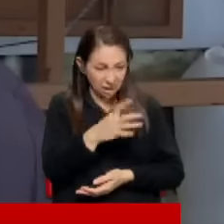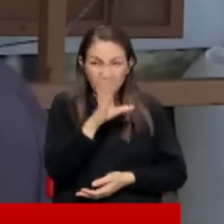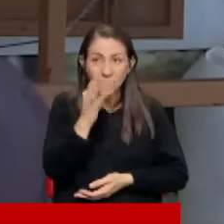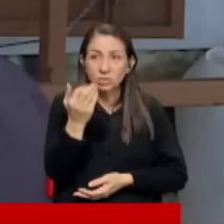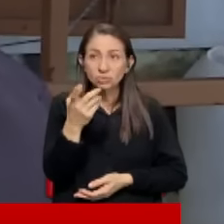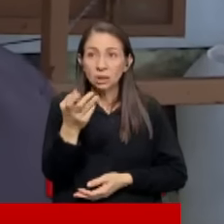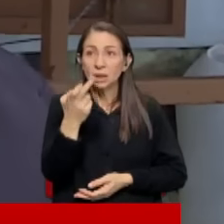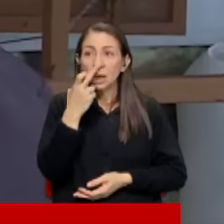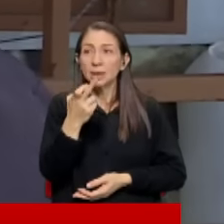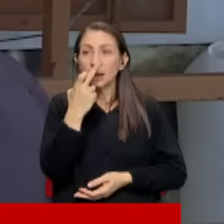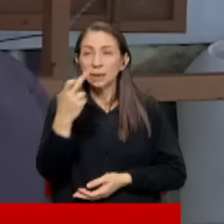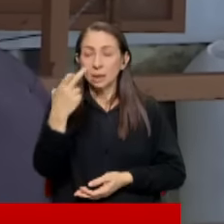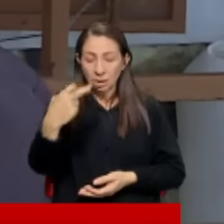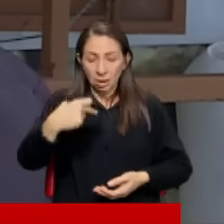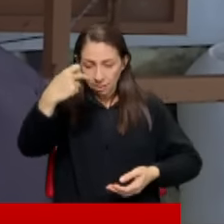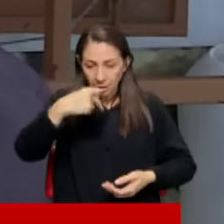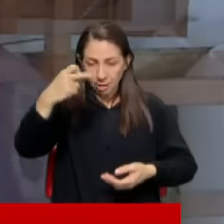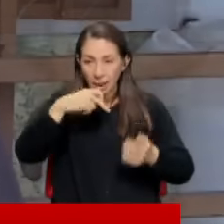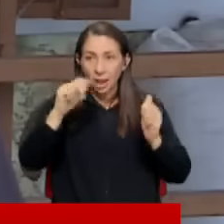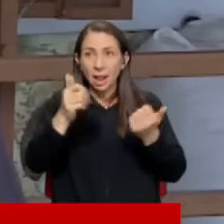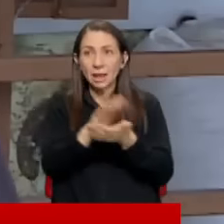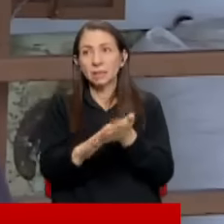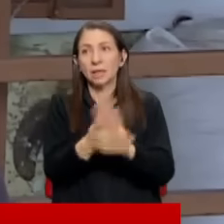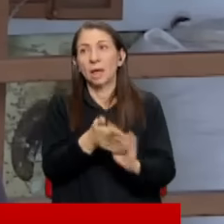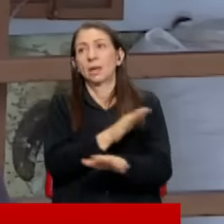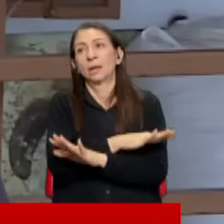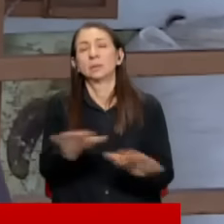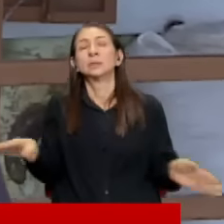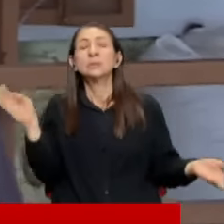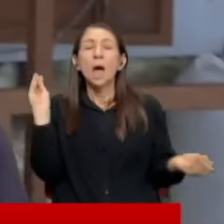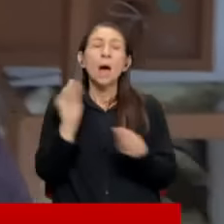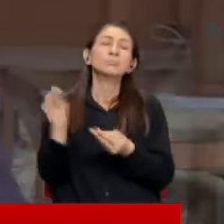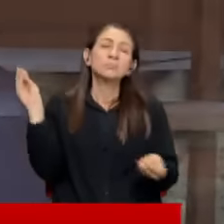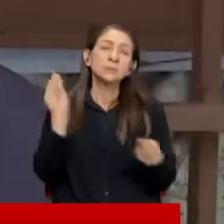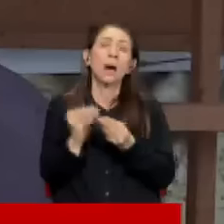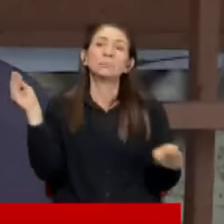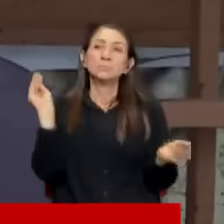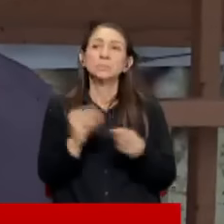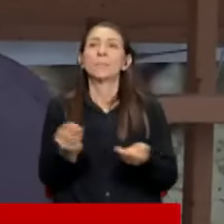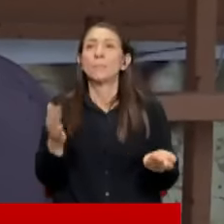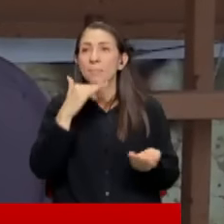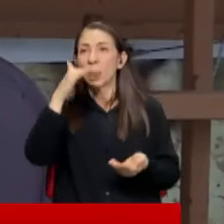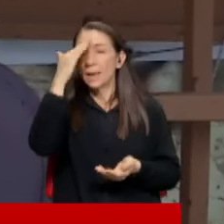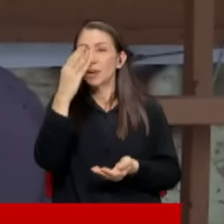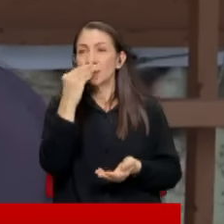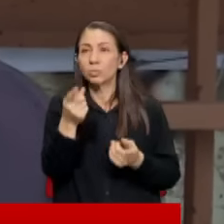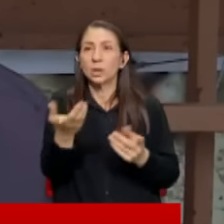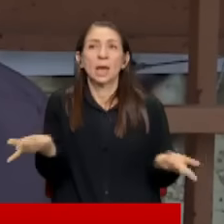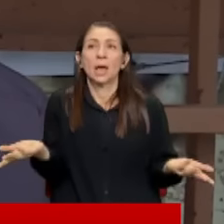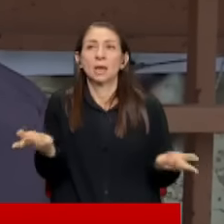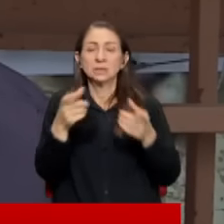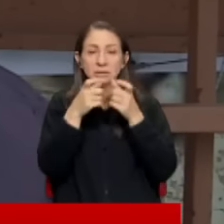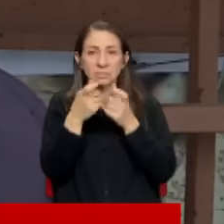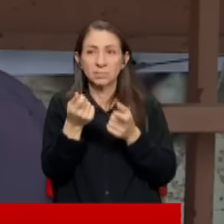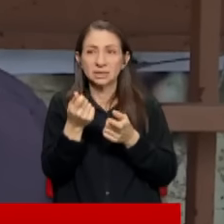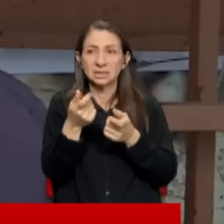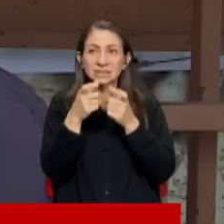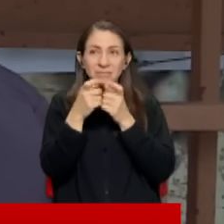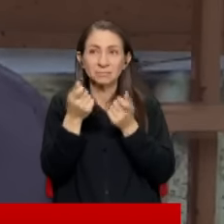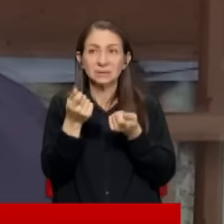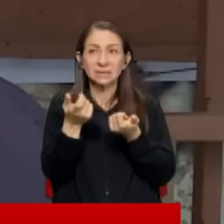bunu? Kandır kandır kandır bizi nereye kadar artık ya, yeter ya. Her gün zam, her gün zam, her gün zam. Bayram ikramiyesi gelince bu nedir ya? Simit parası ya,